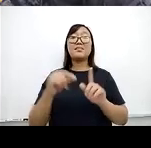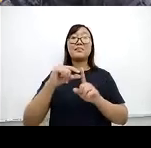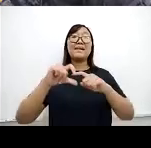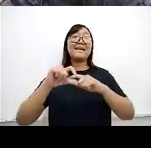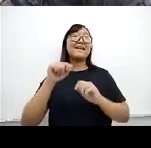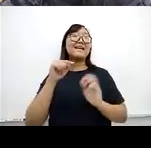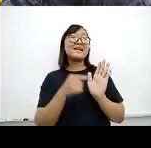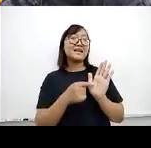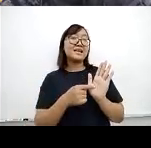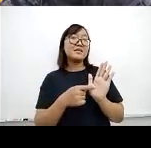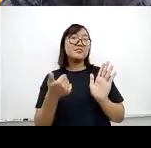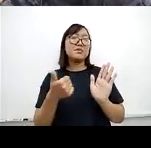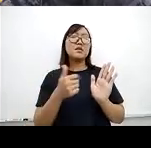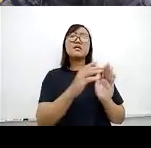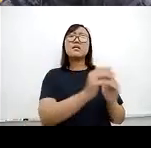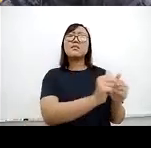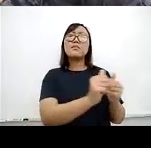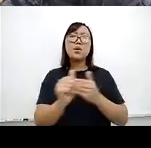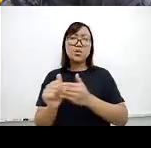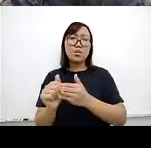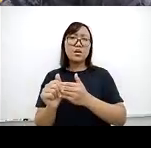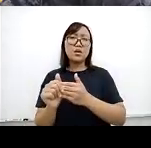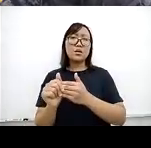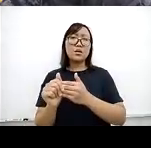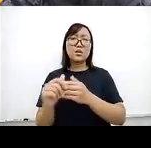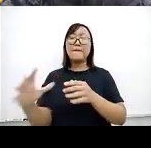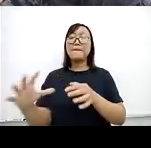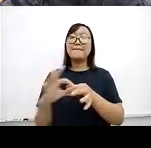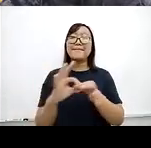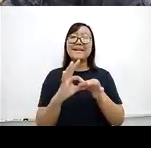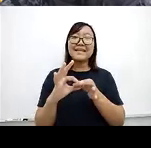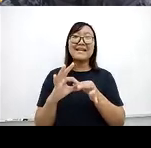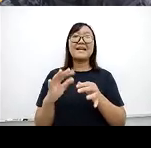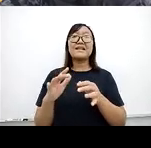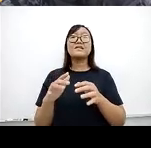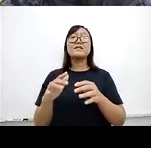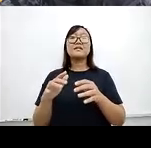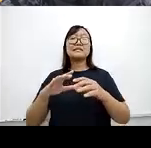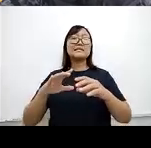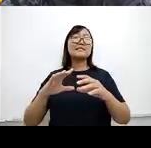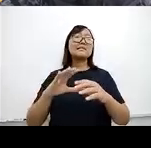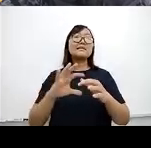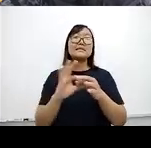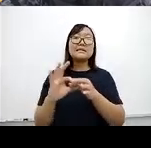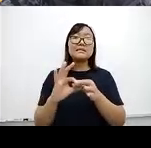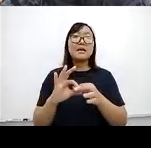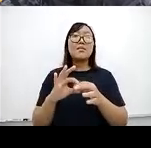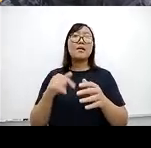panduan bagi bagi kemitraan dan kerjasama dalam pelaksanaan